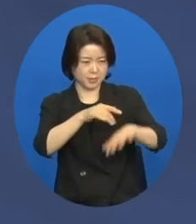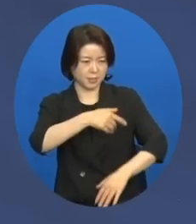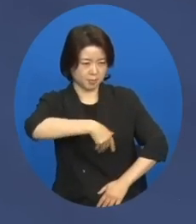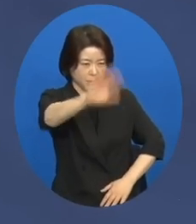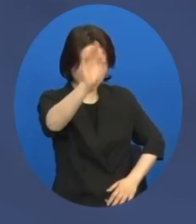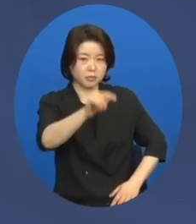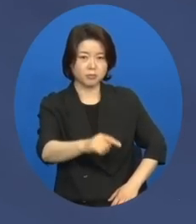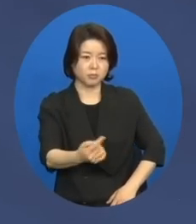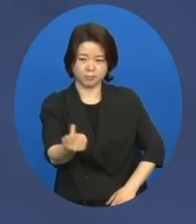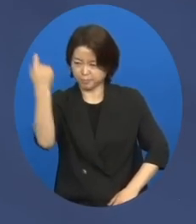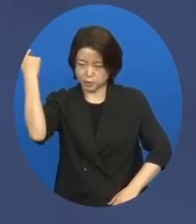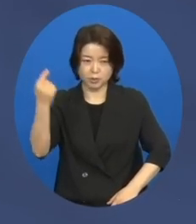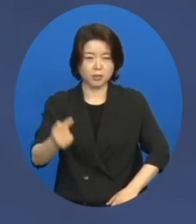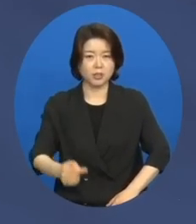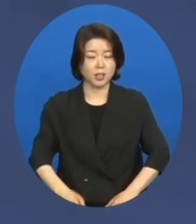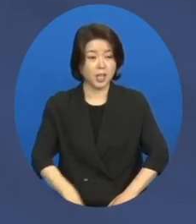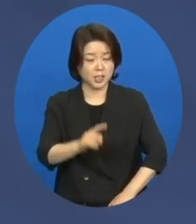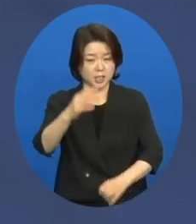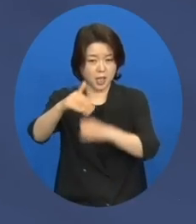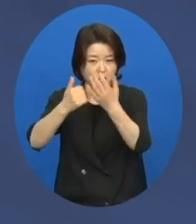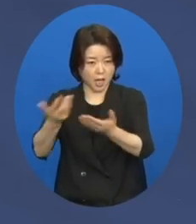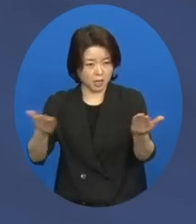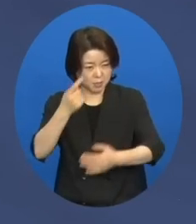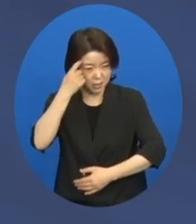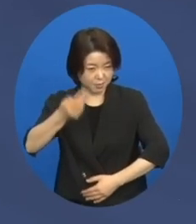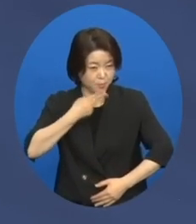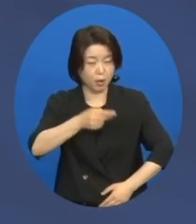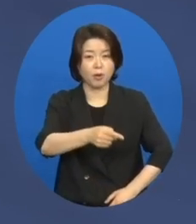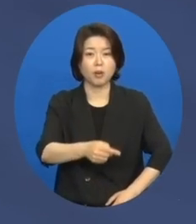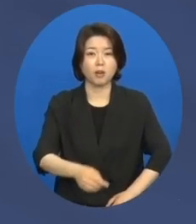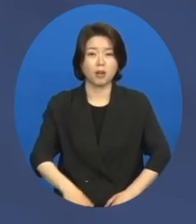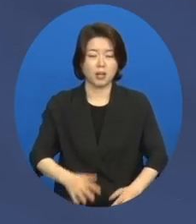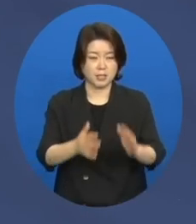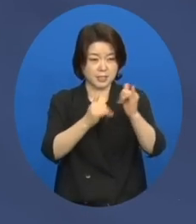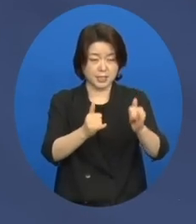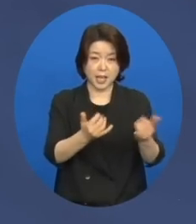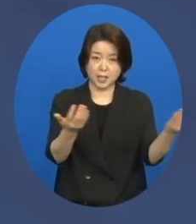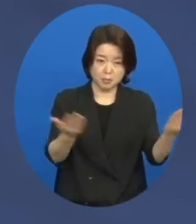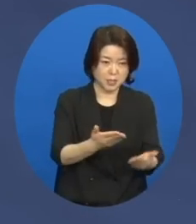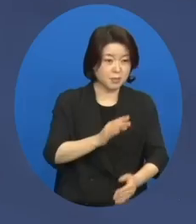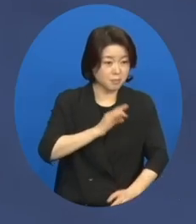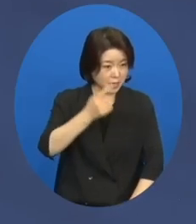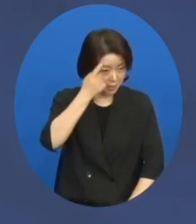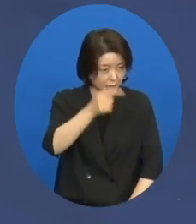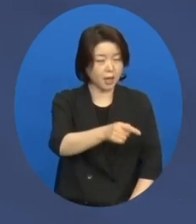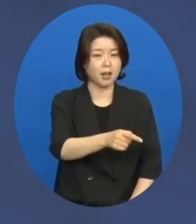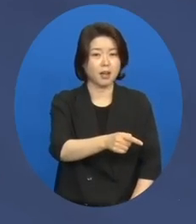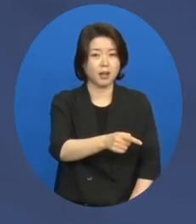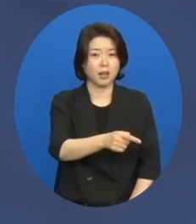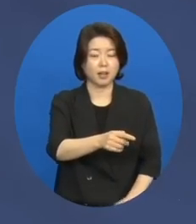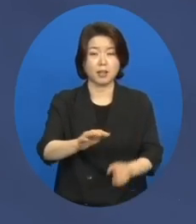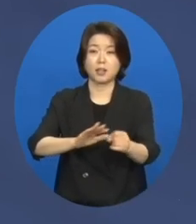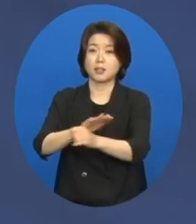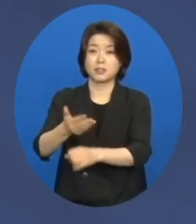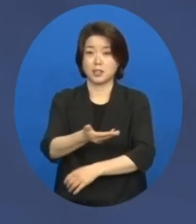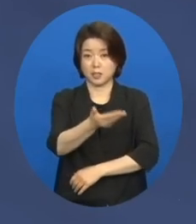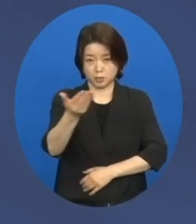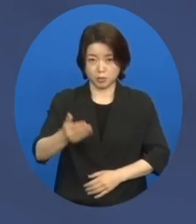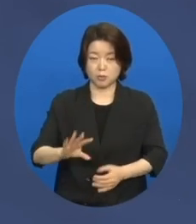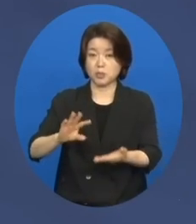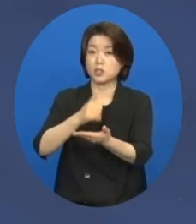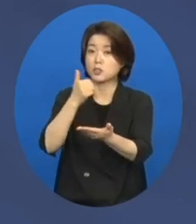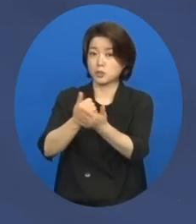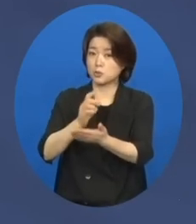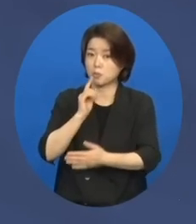물러가라. 네가 하나님의 일을 생각하지 아니하고 사람의 일을 생각하는도다. 사랑하는 여러분 그리스도라는